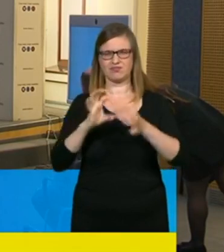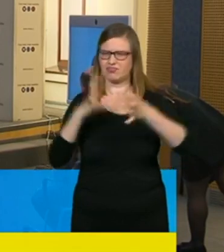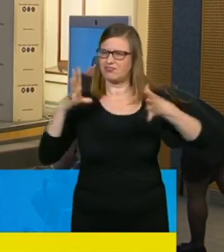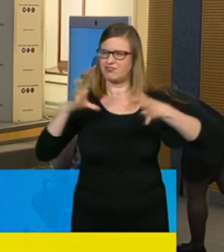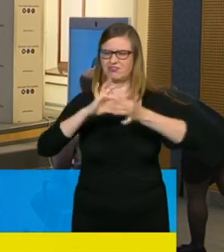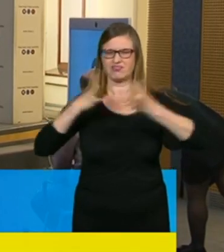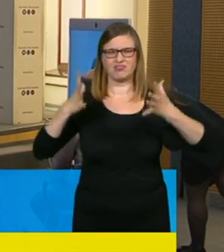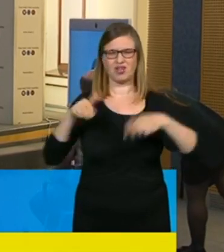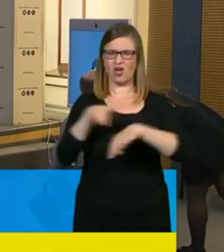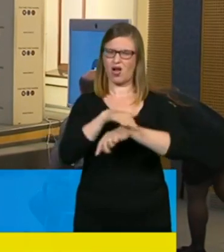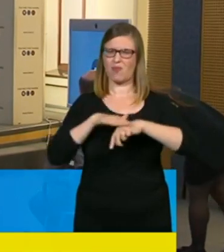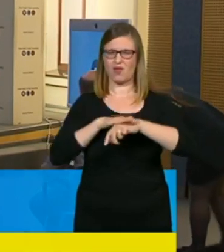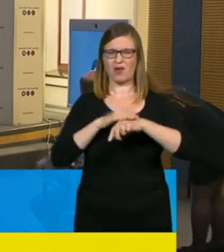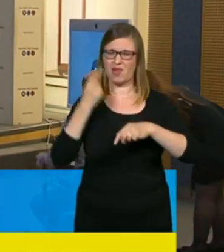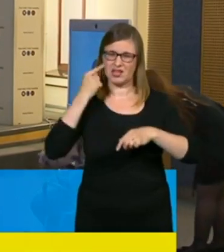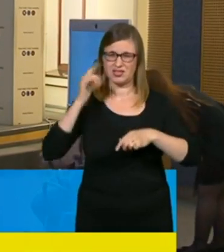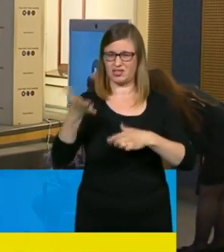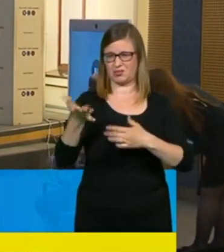Neslyšíme.